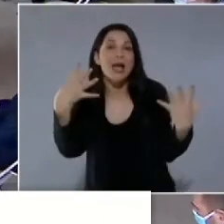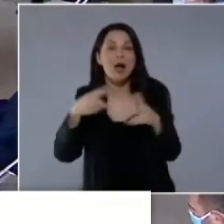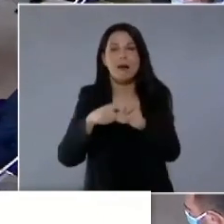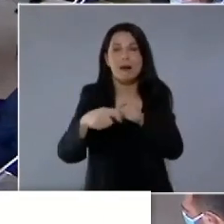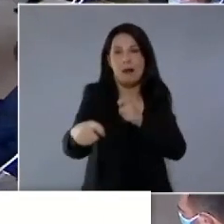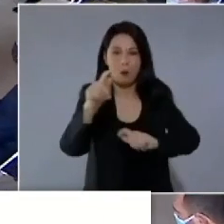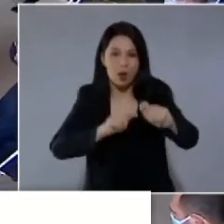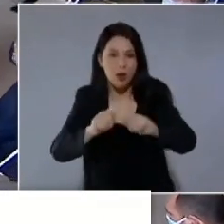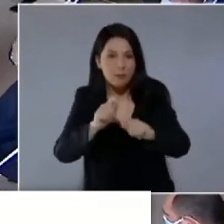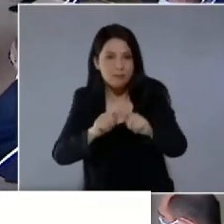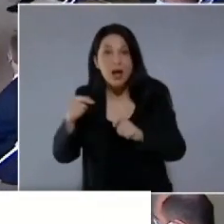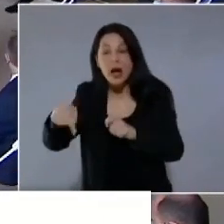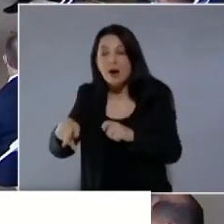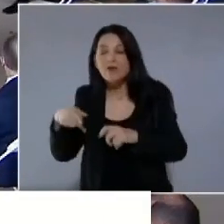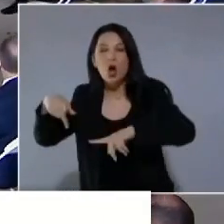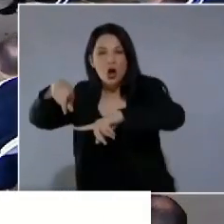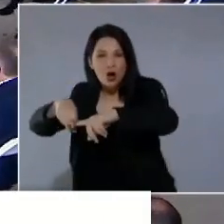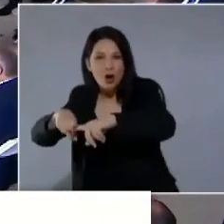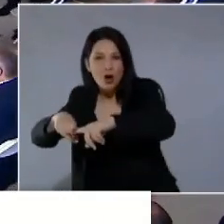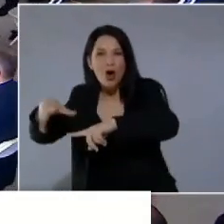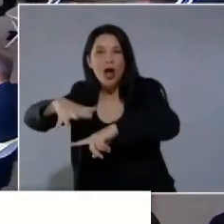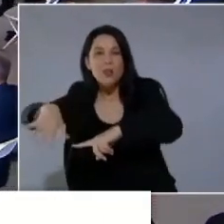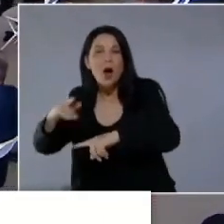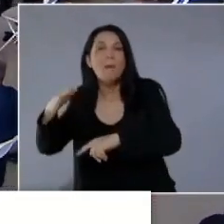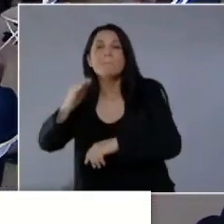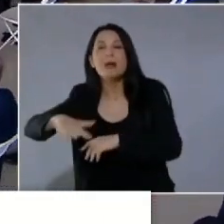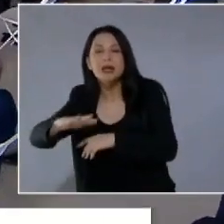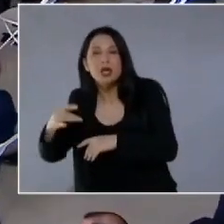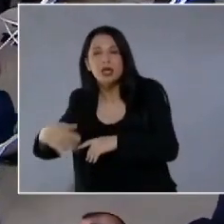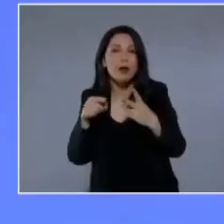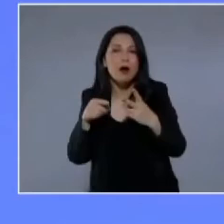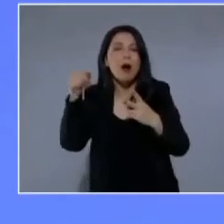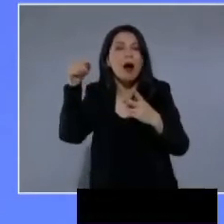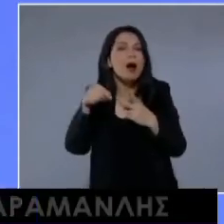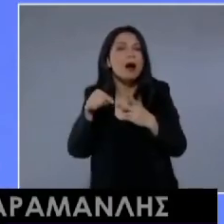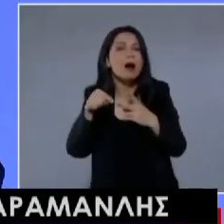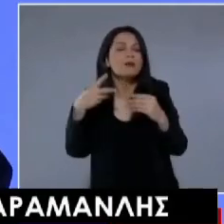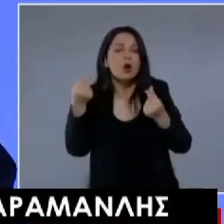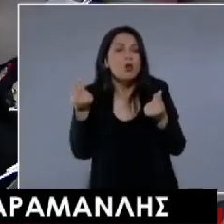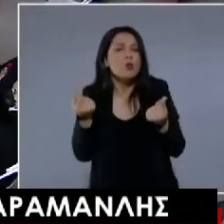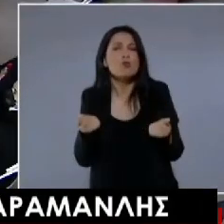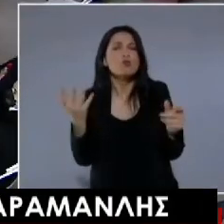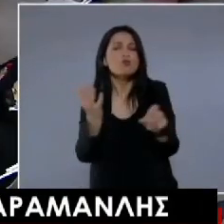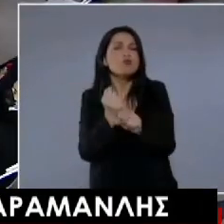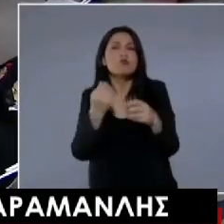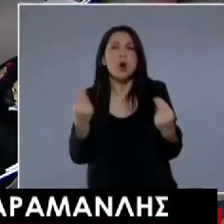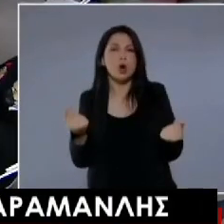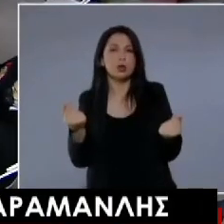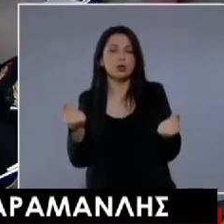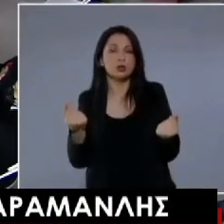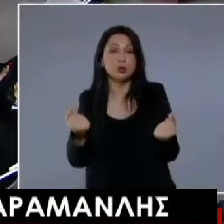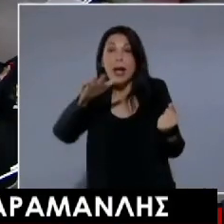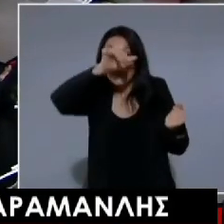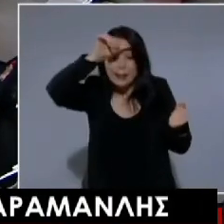και τους κόμβους στην Ελεούσα, στη Χαλκιδόνα, στο Παραλίμνη και στα Γιάννησά. Ο σχεδιασμός μας είναι μέσα στο